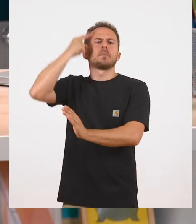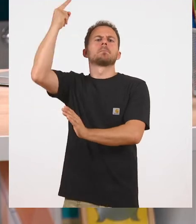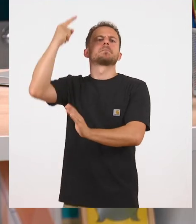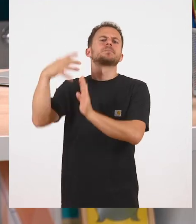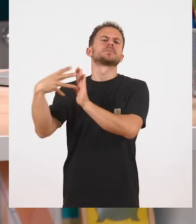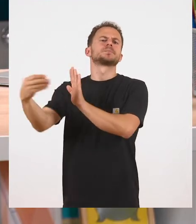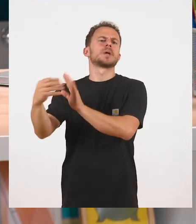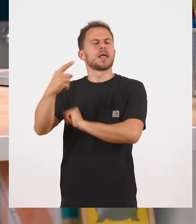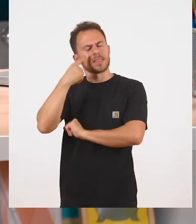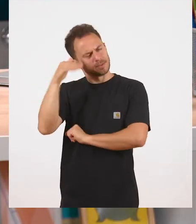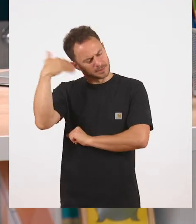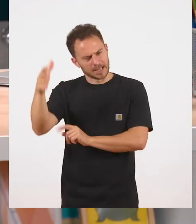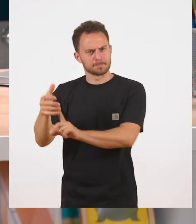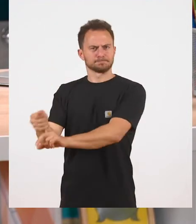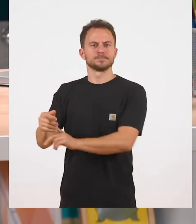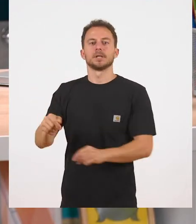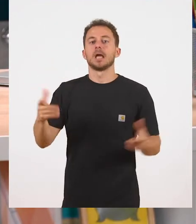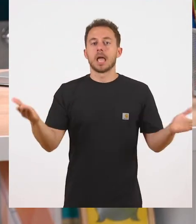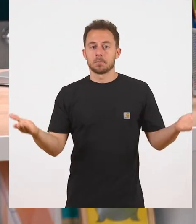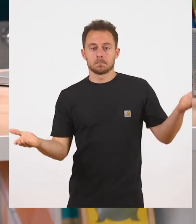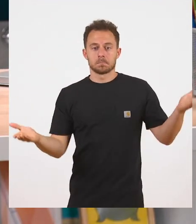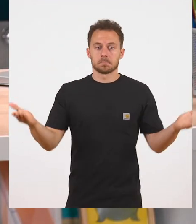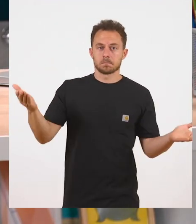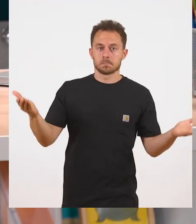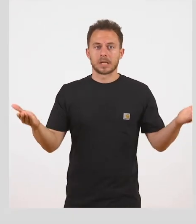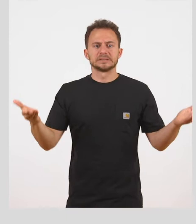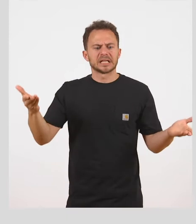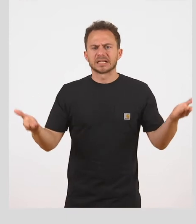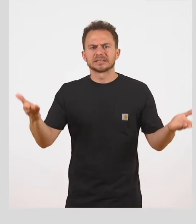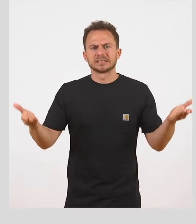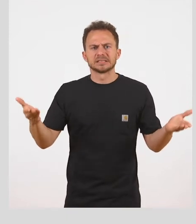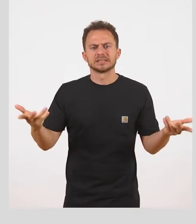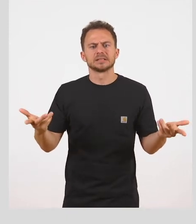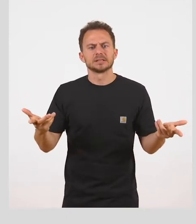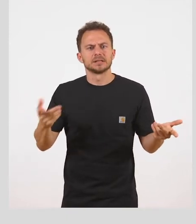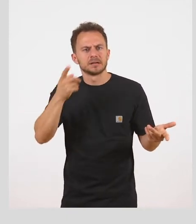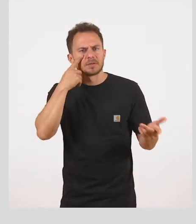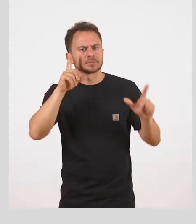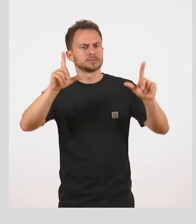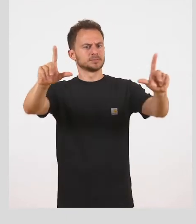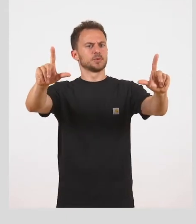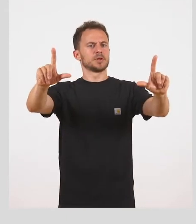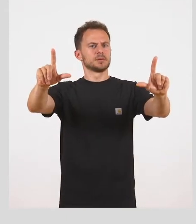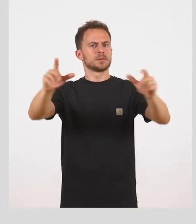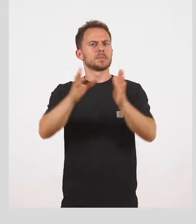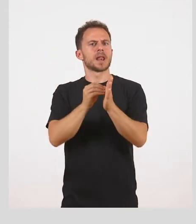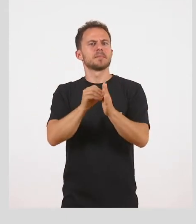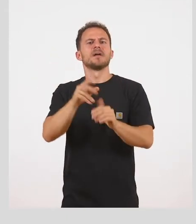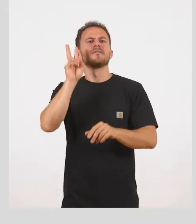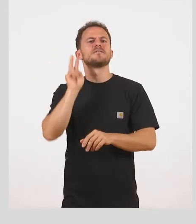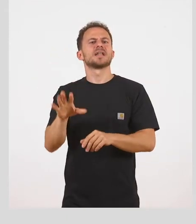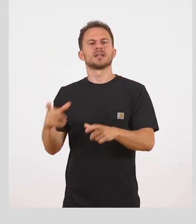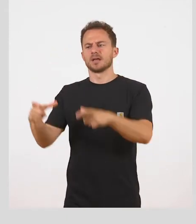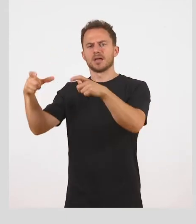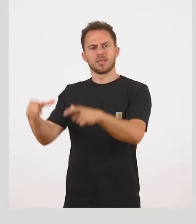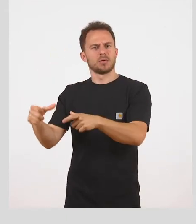επόμενη διαφάνεια, και τα συγκρίνουμε όπως βλέπουμε στην εικόνα στον υπολογιστή. Η συγκεκριμένη εικόνα έχει